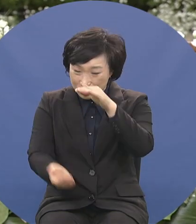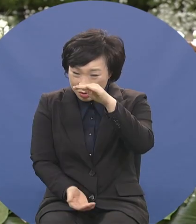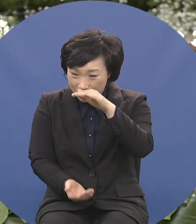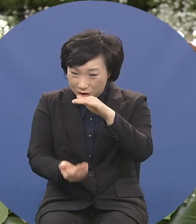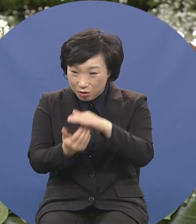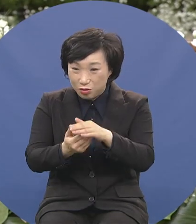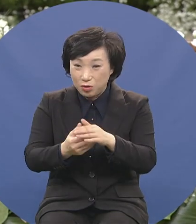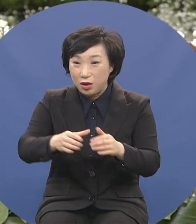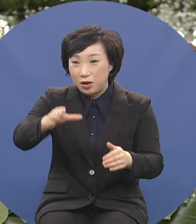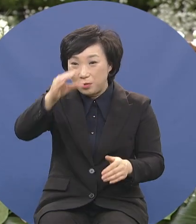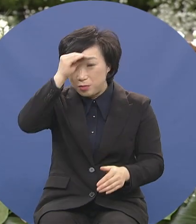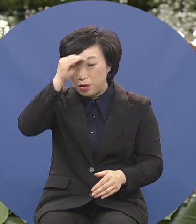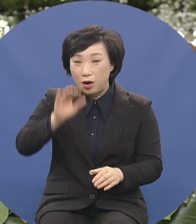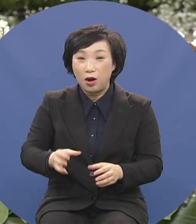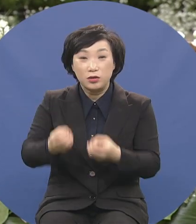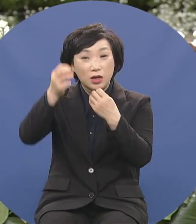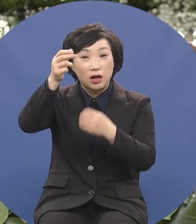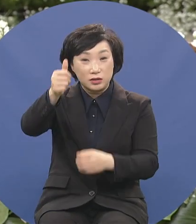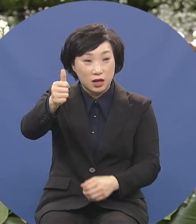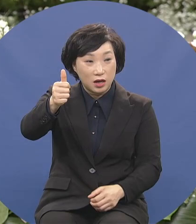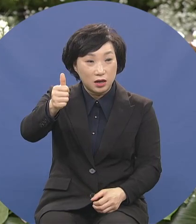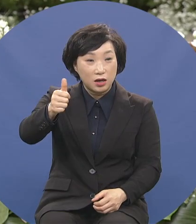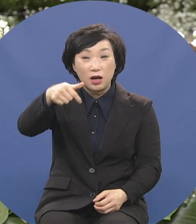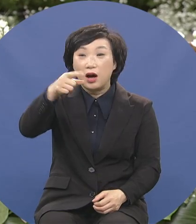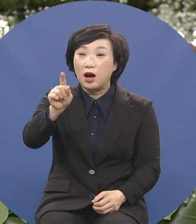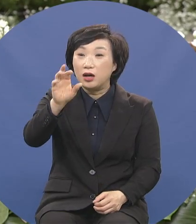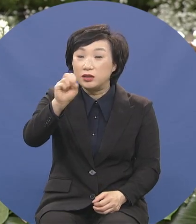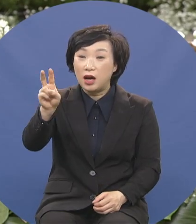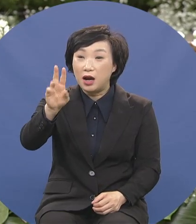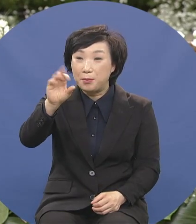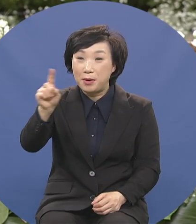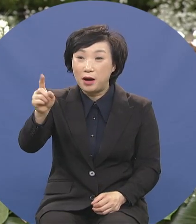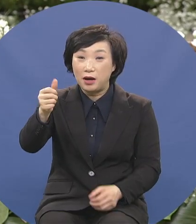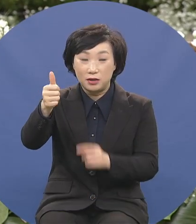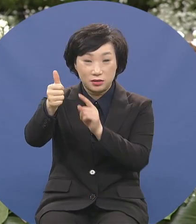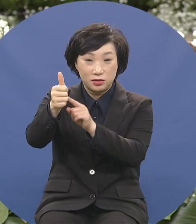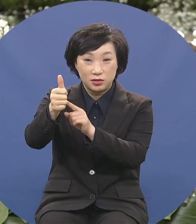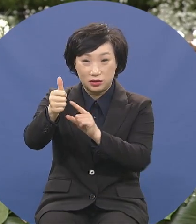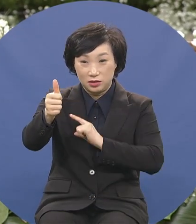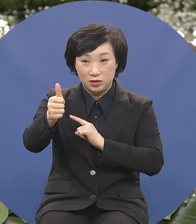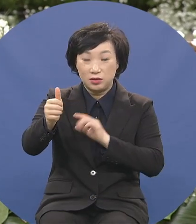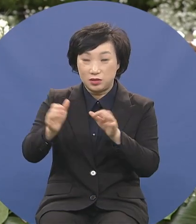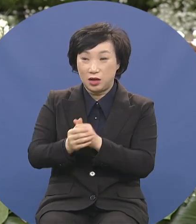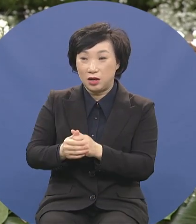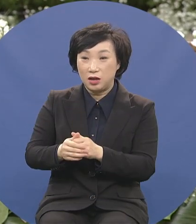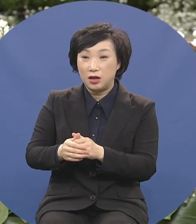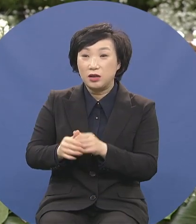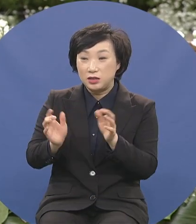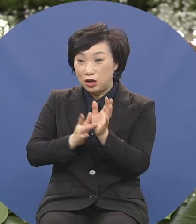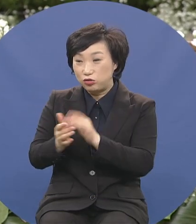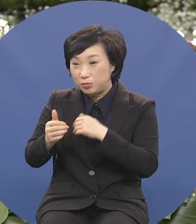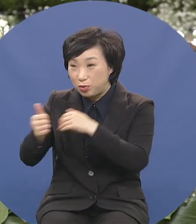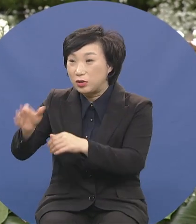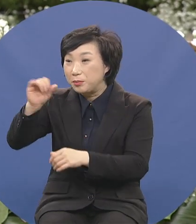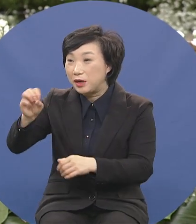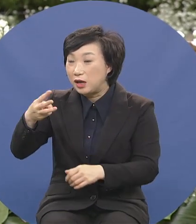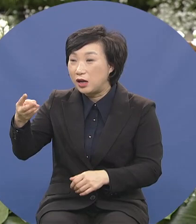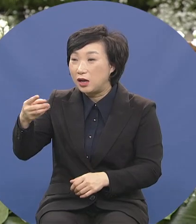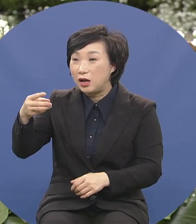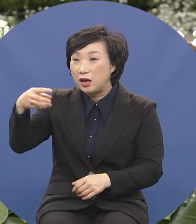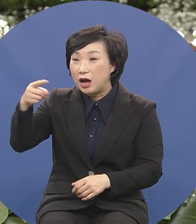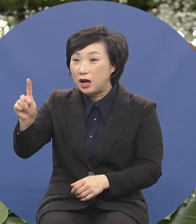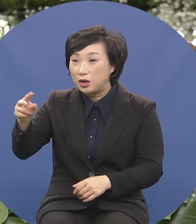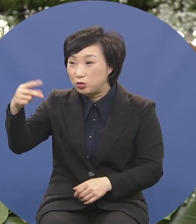최고의 표본인 제사장 가야바가 빌라도에게 맡겨 사형 선고를